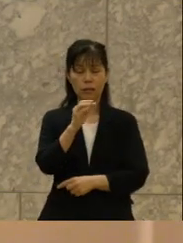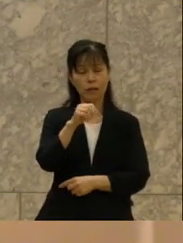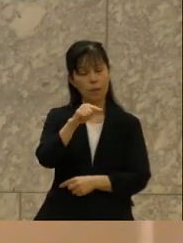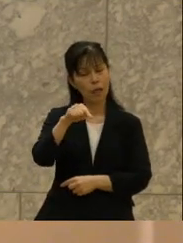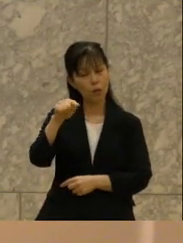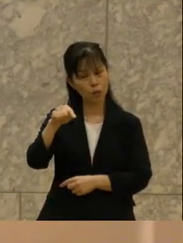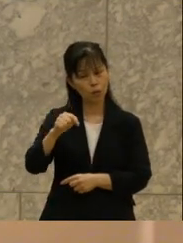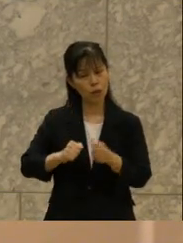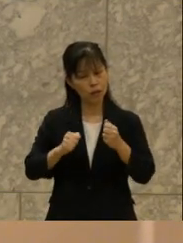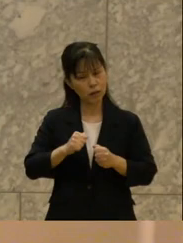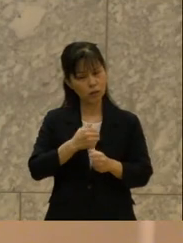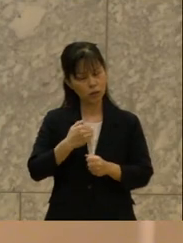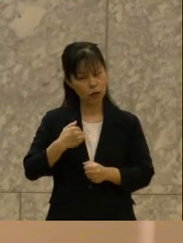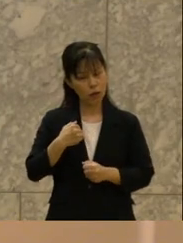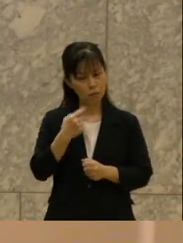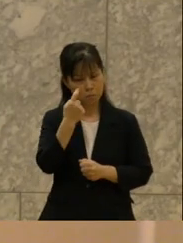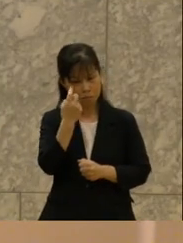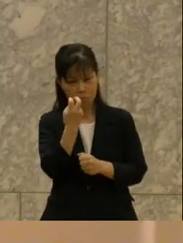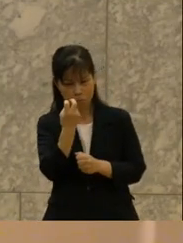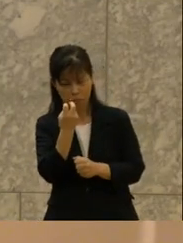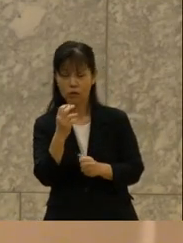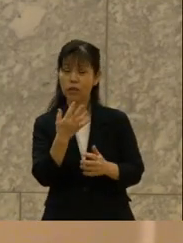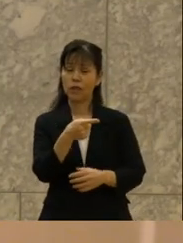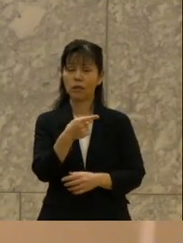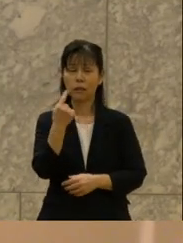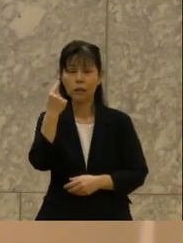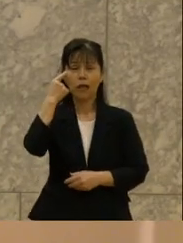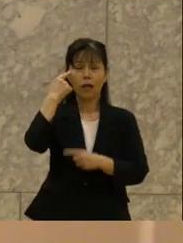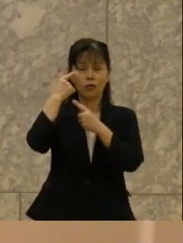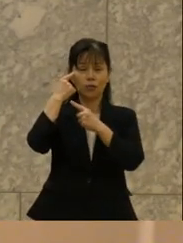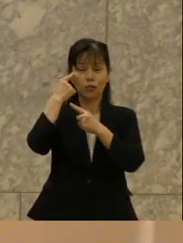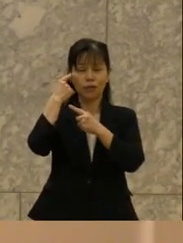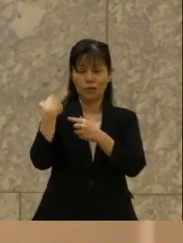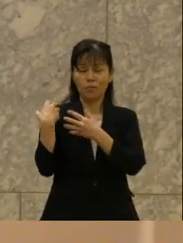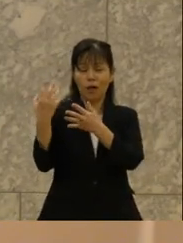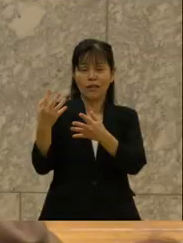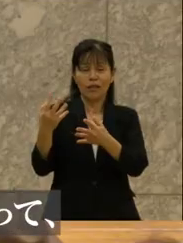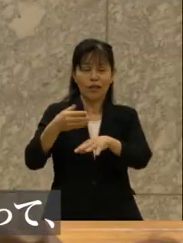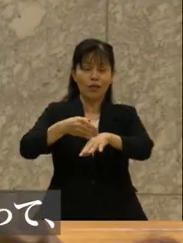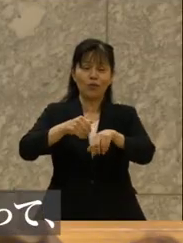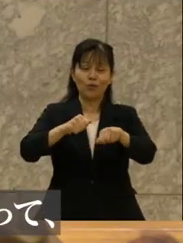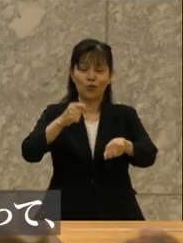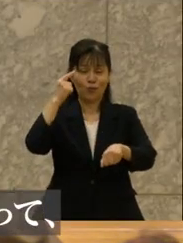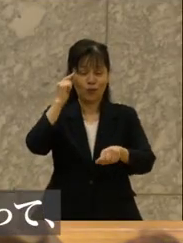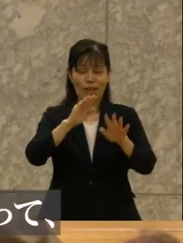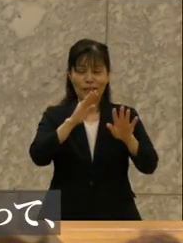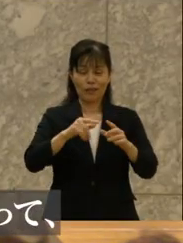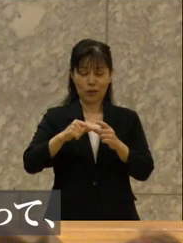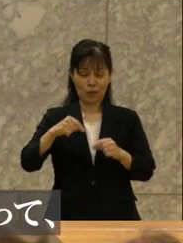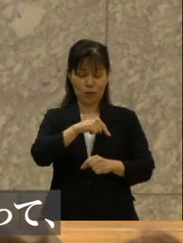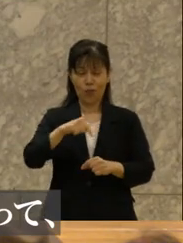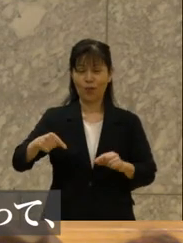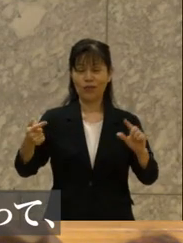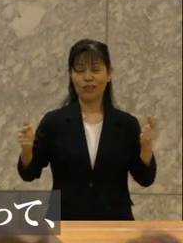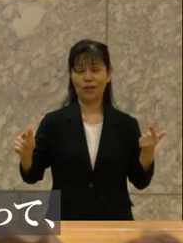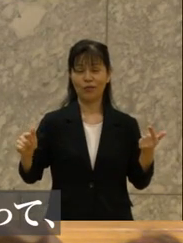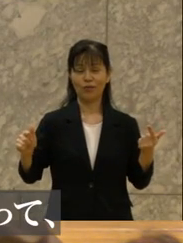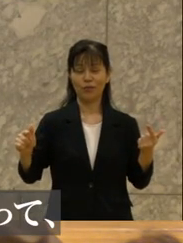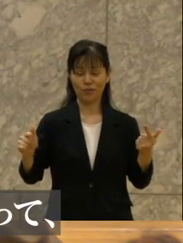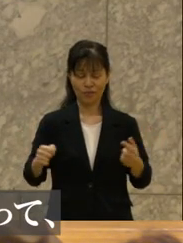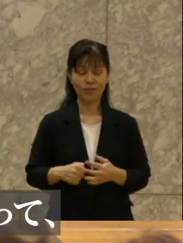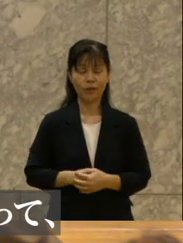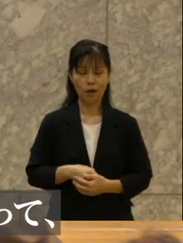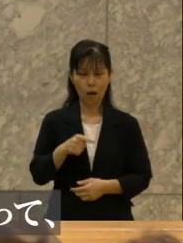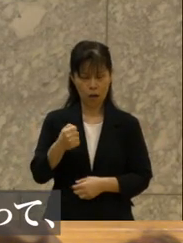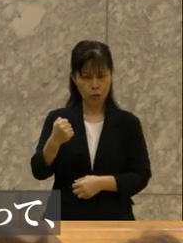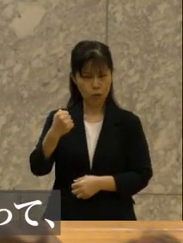走れるかっていうのもそんな多分測ってなくて感覚に任せてやってますなるほど食事がおいしいって言われてましたけどまさに強